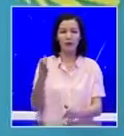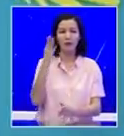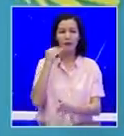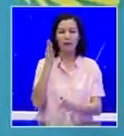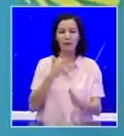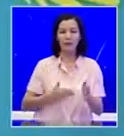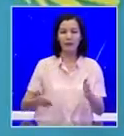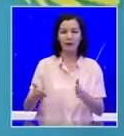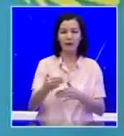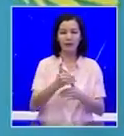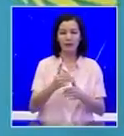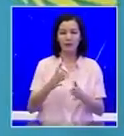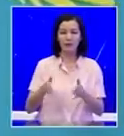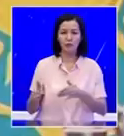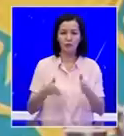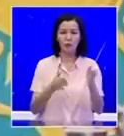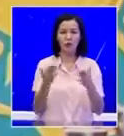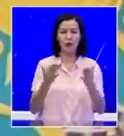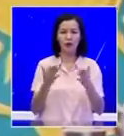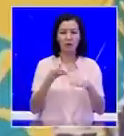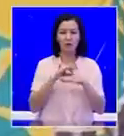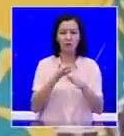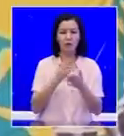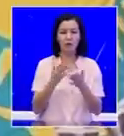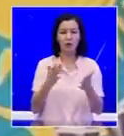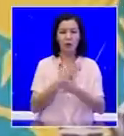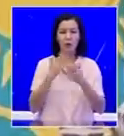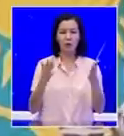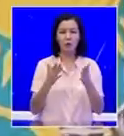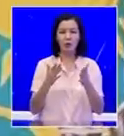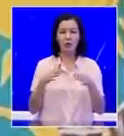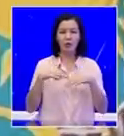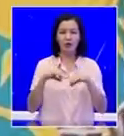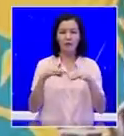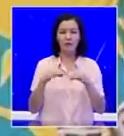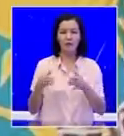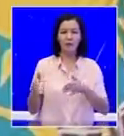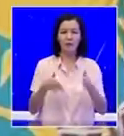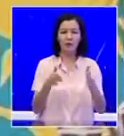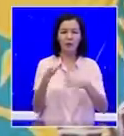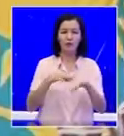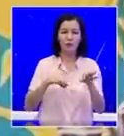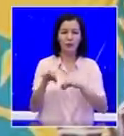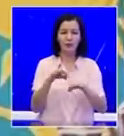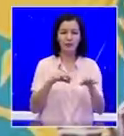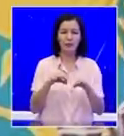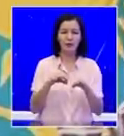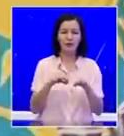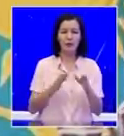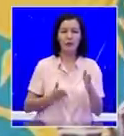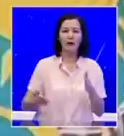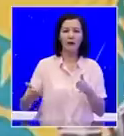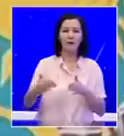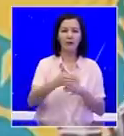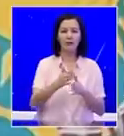айналма жолақтар жолы қалай болып жатыр? Үлкен Алматы айналма автомобиль жобасы, ол айналма автомобиль